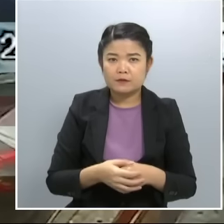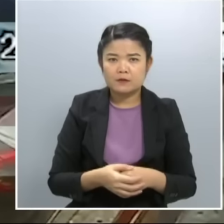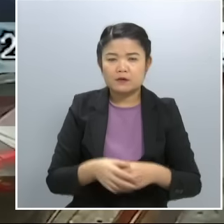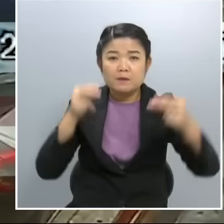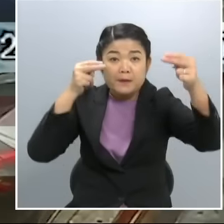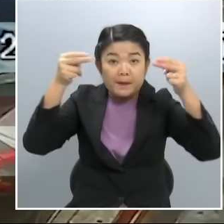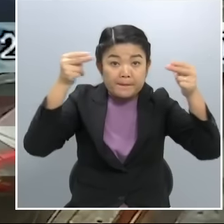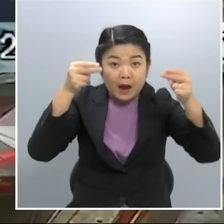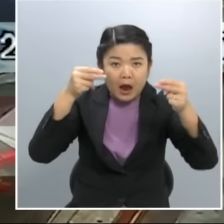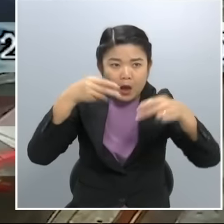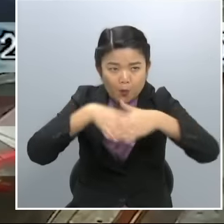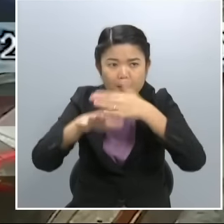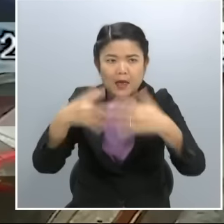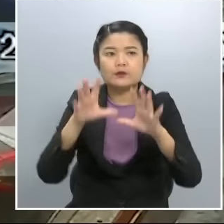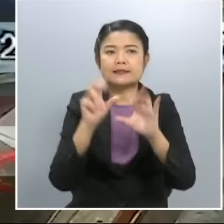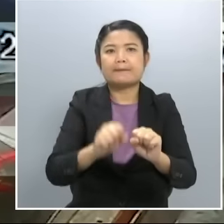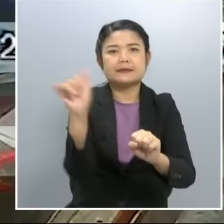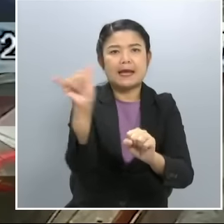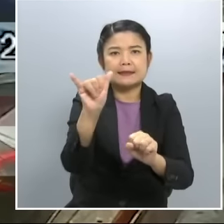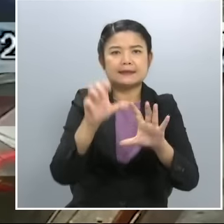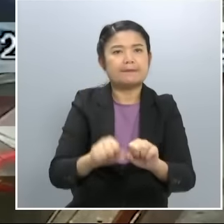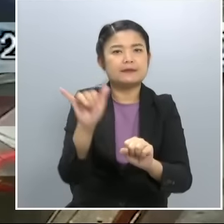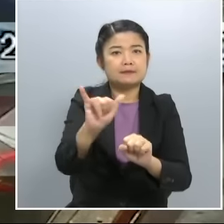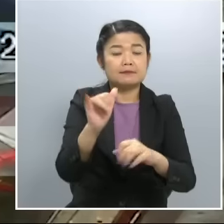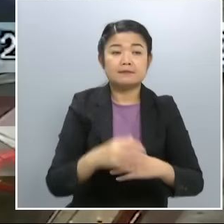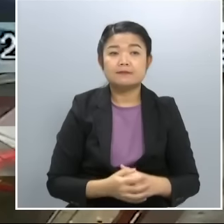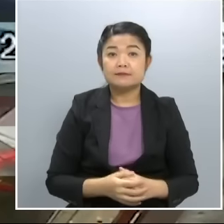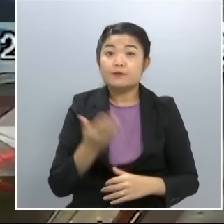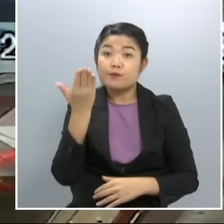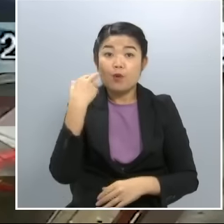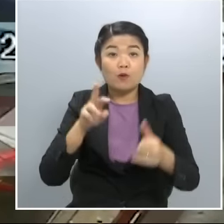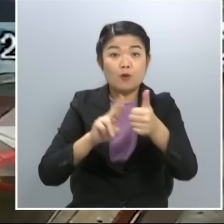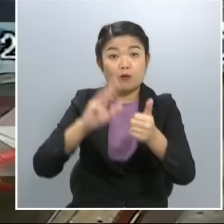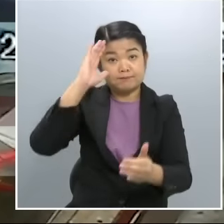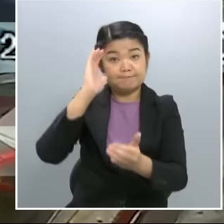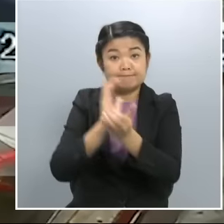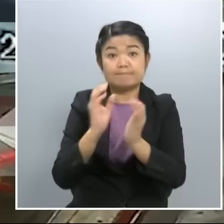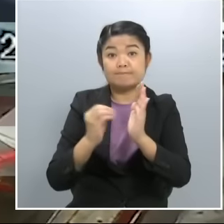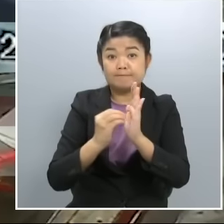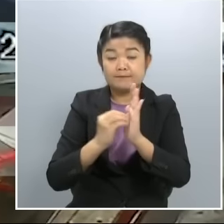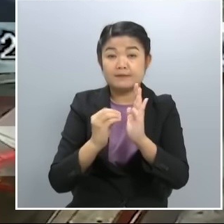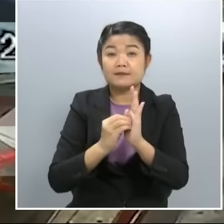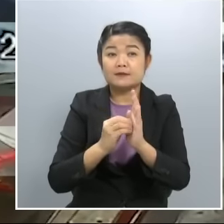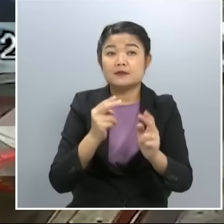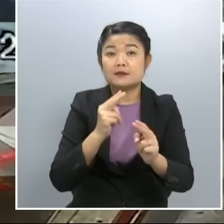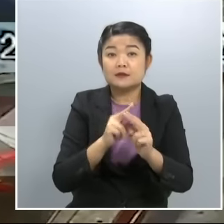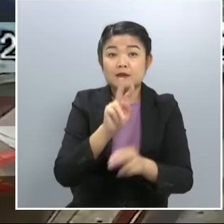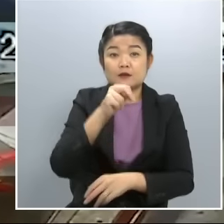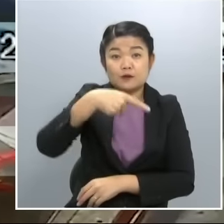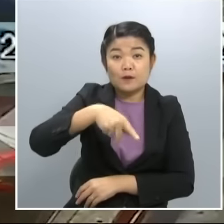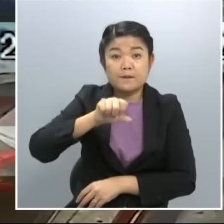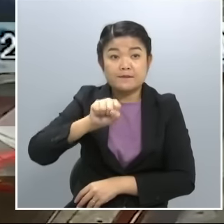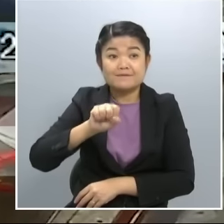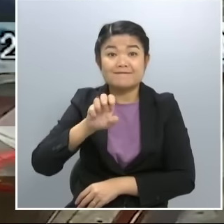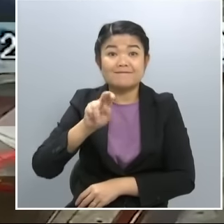แล้วแต่ยังจับไม่ได้จนถึงขณะนี้เมื่อวานรอผู้ชการตำรวจนครบาลพลตำรวจปรีนพศิลป์พูลสวัสดิ์ไป